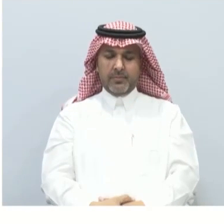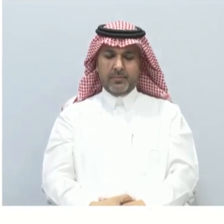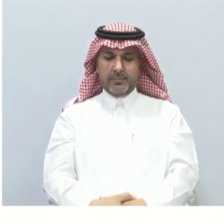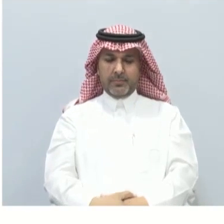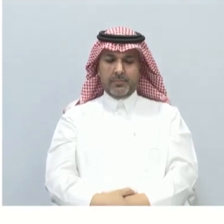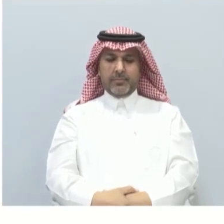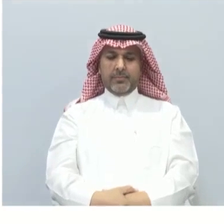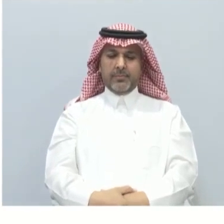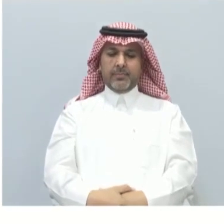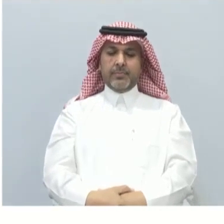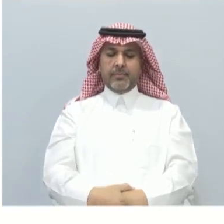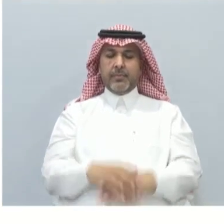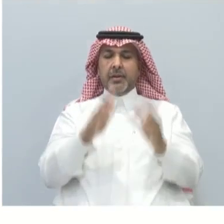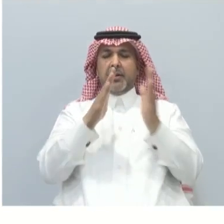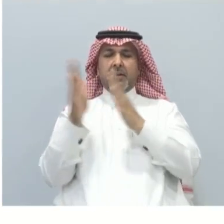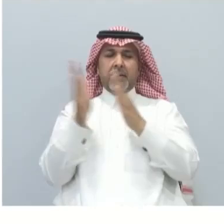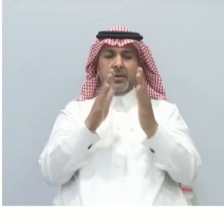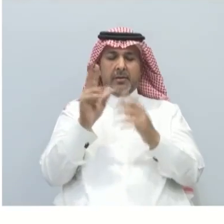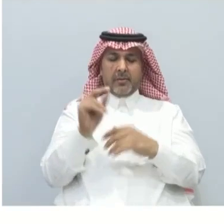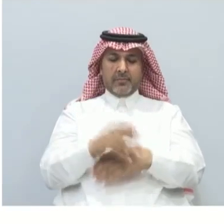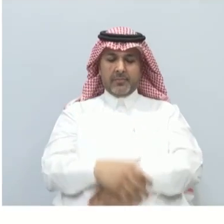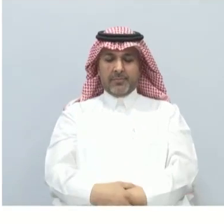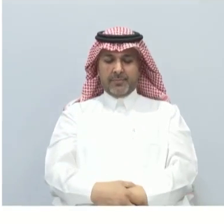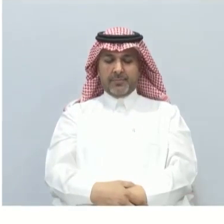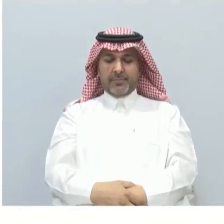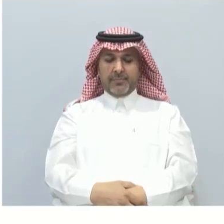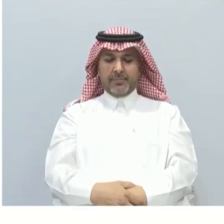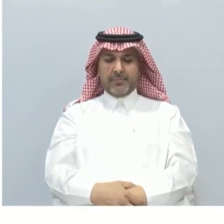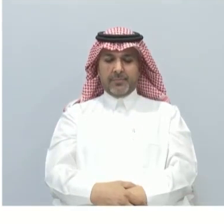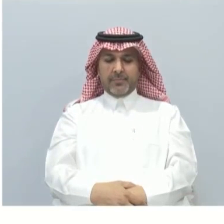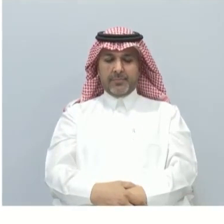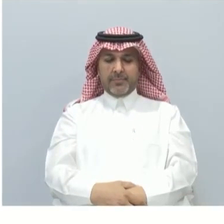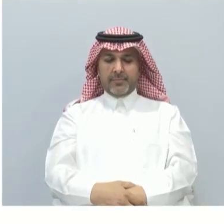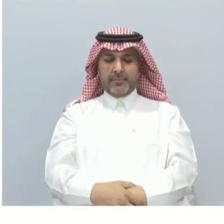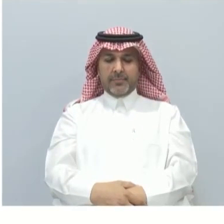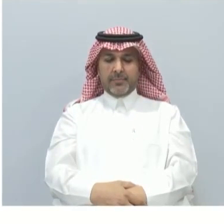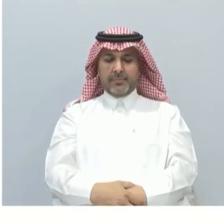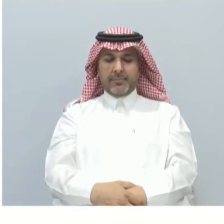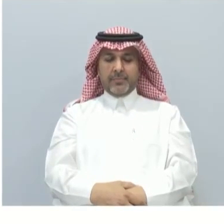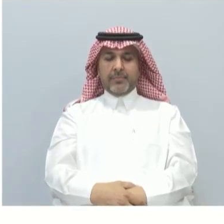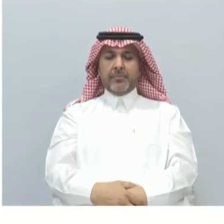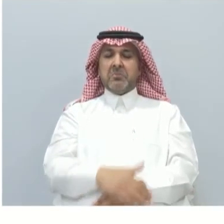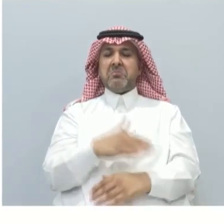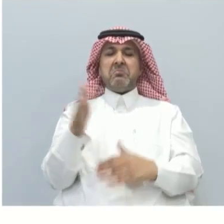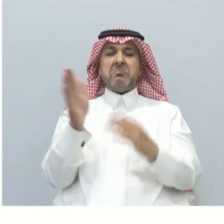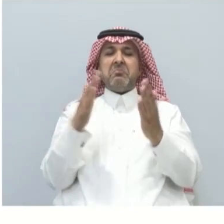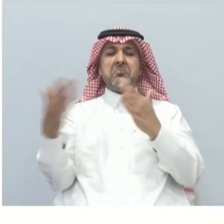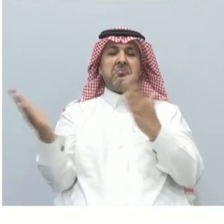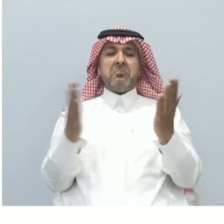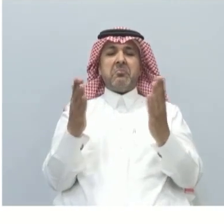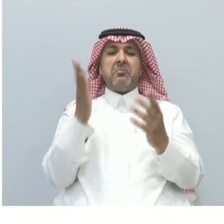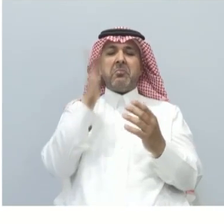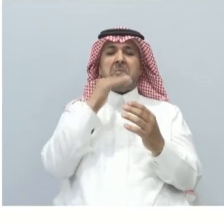في الازاحه الافقيه ما يتاثر يعني انت عندك الرسمه هي جايه بهذه الصوره لو وديتها يمين ولا يسار ما يتاثر المدى